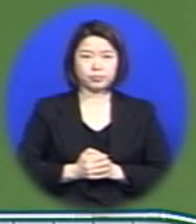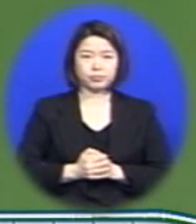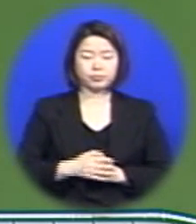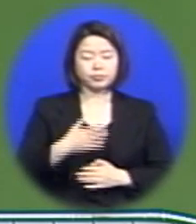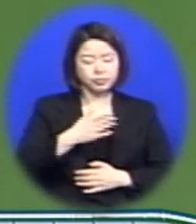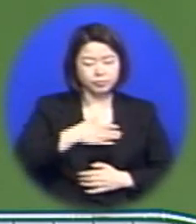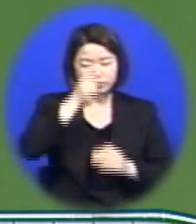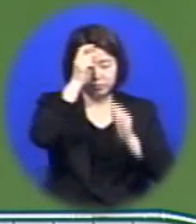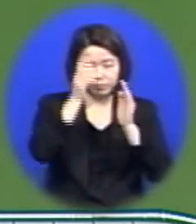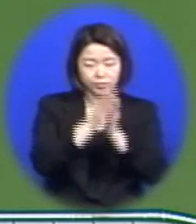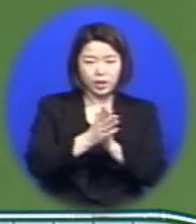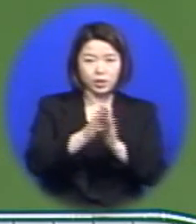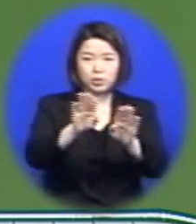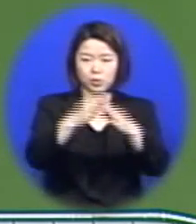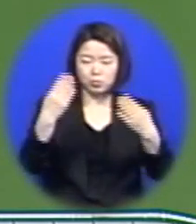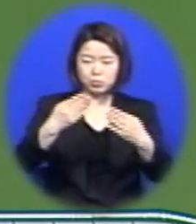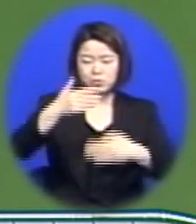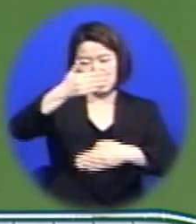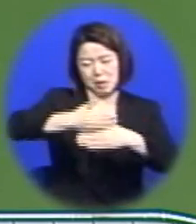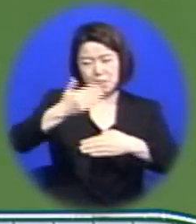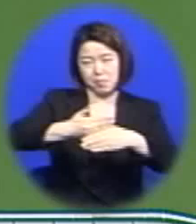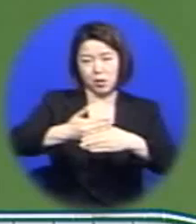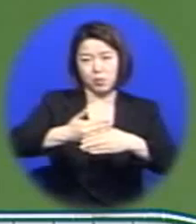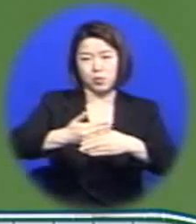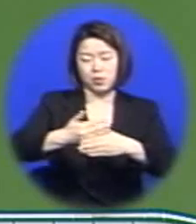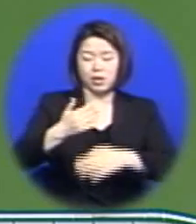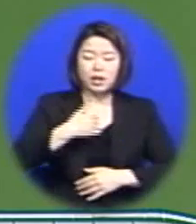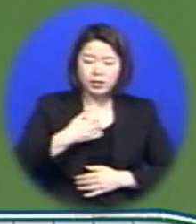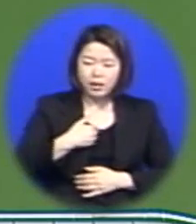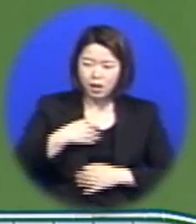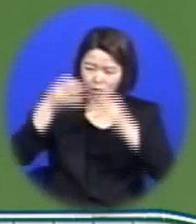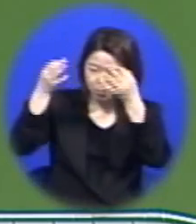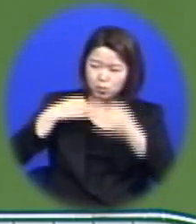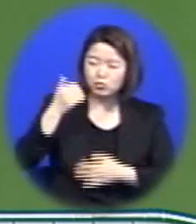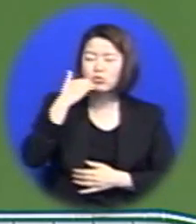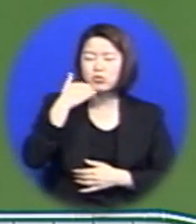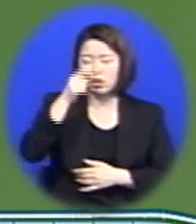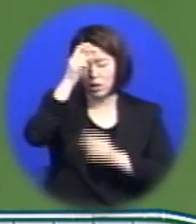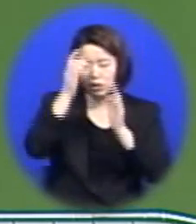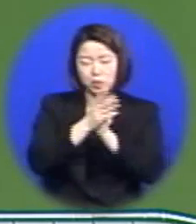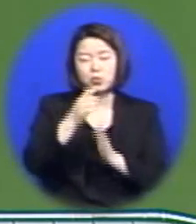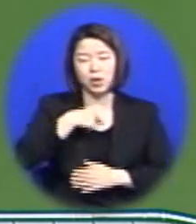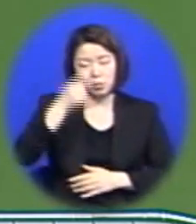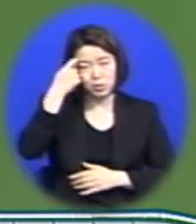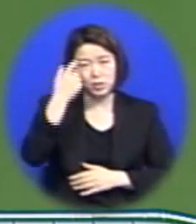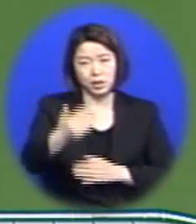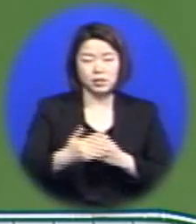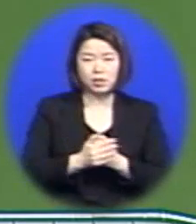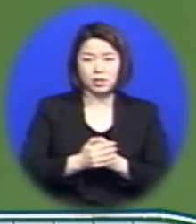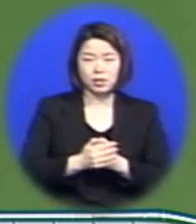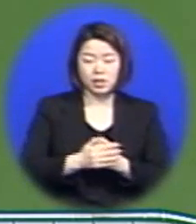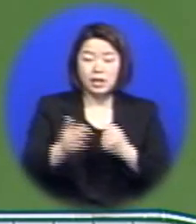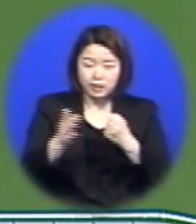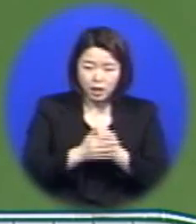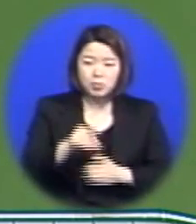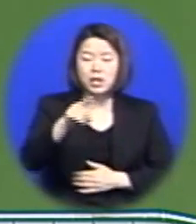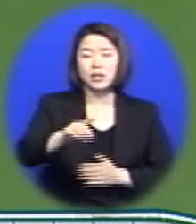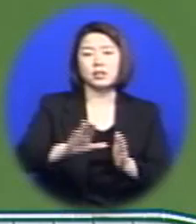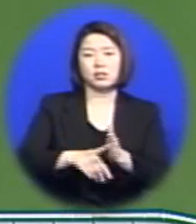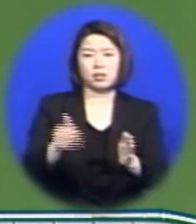내가 기도문 가로막고 있구나 교회 나 보고 누가 기도하겠습니다 그래 그때부터는 교회도 못